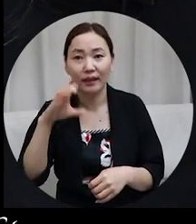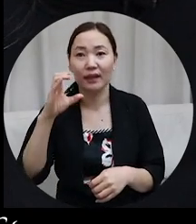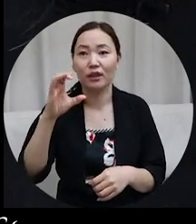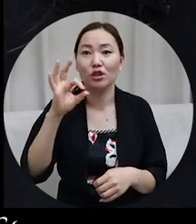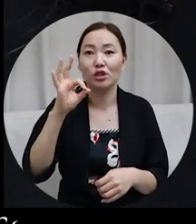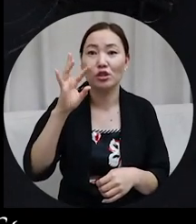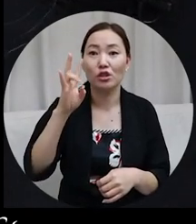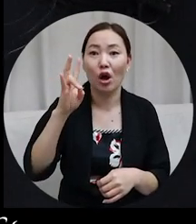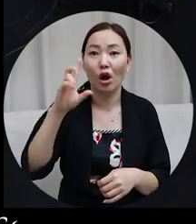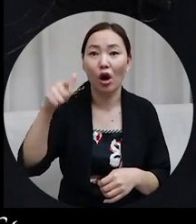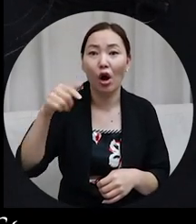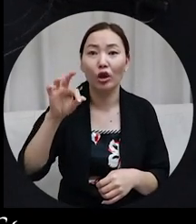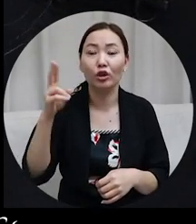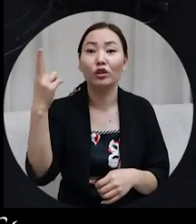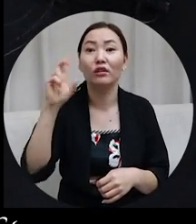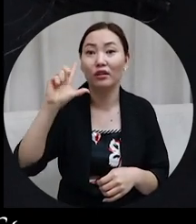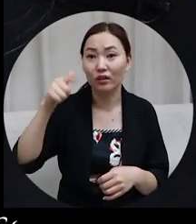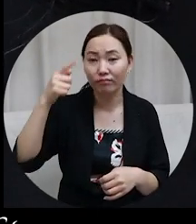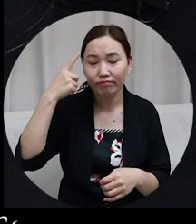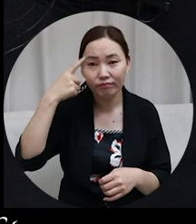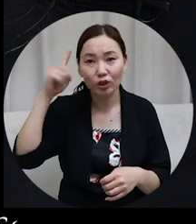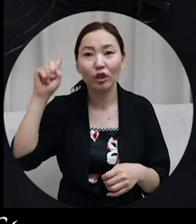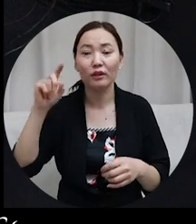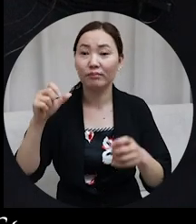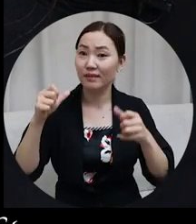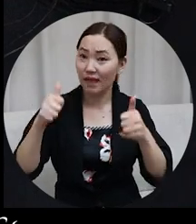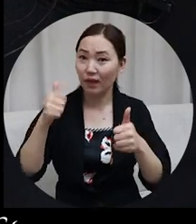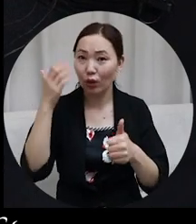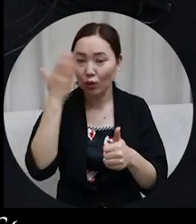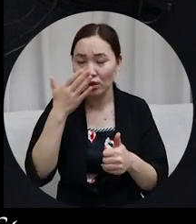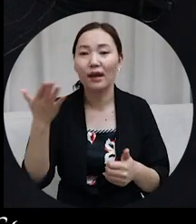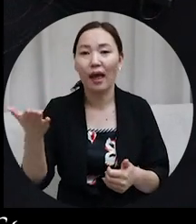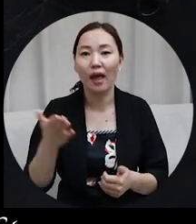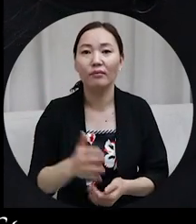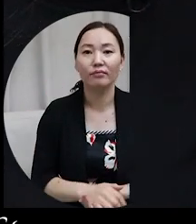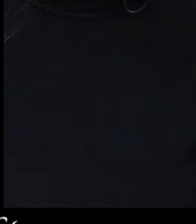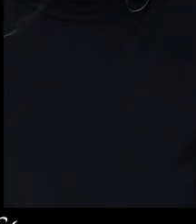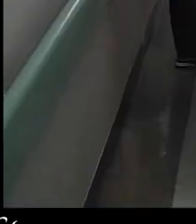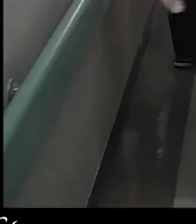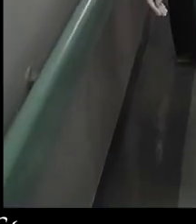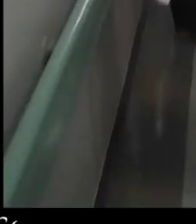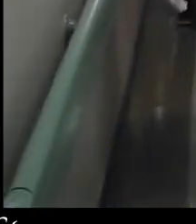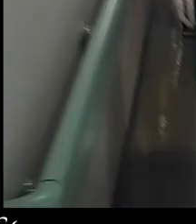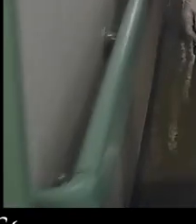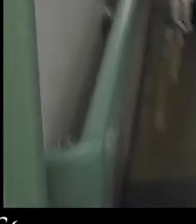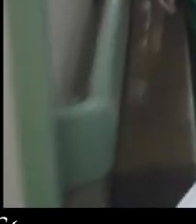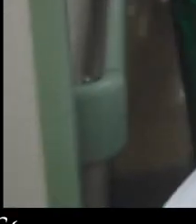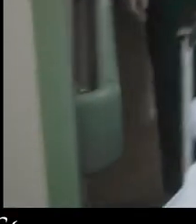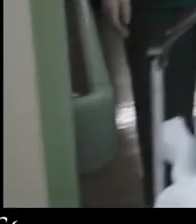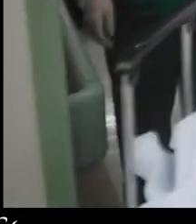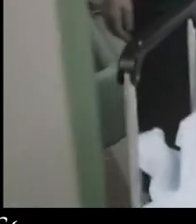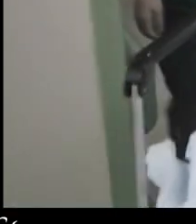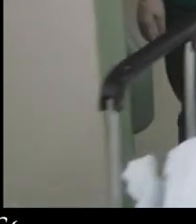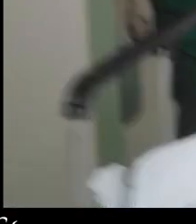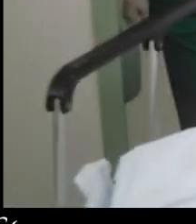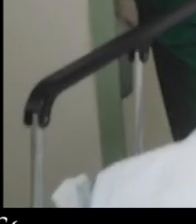байгаарай. Номон дээр бүх зүйл байгаа. Ном сайн уншаарай залуусаа л гэж хэлмээр байна. За.